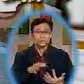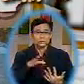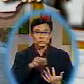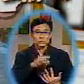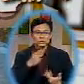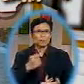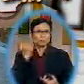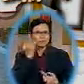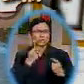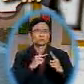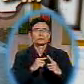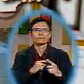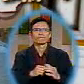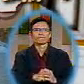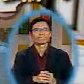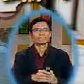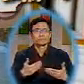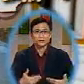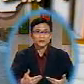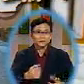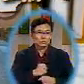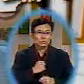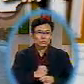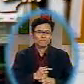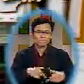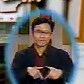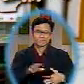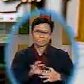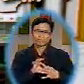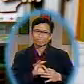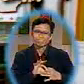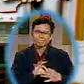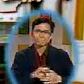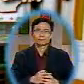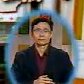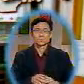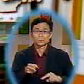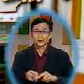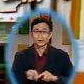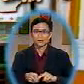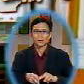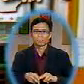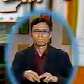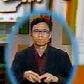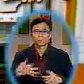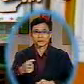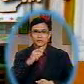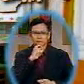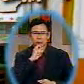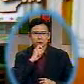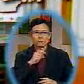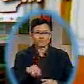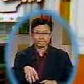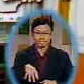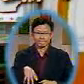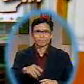咗聽障啦。咁嚟咗一個用心靈去食嘢嘅地方啦。 餐廳除咗店長、大廚同埋收銀之外，